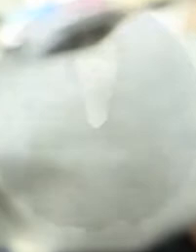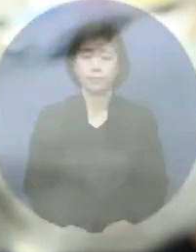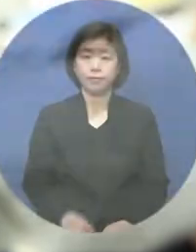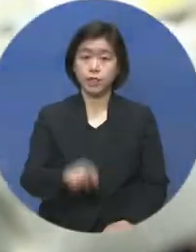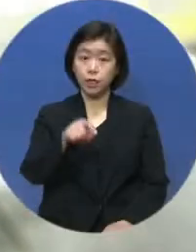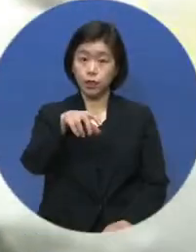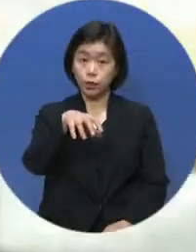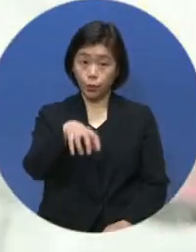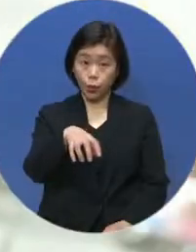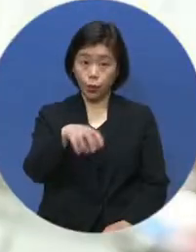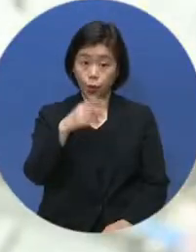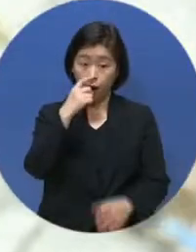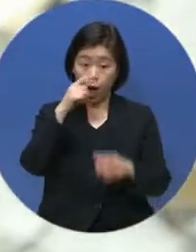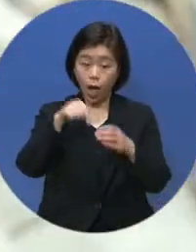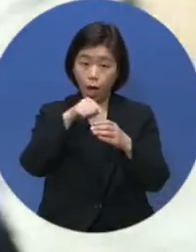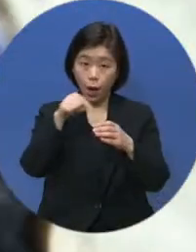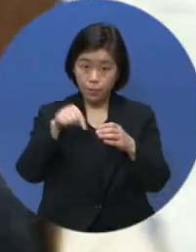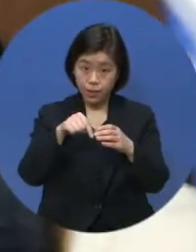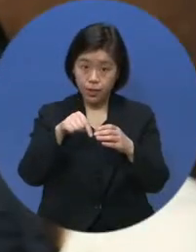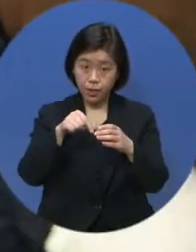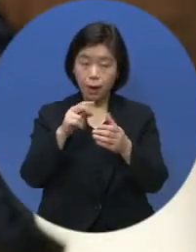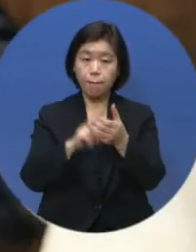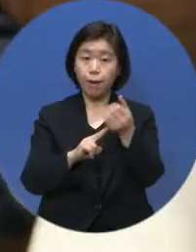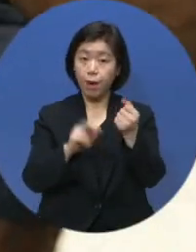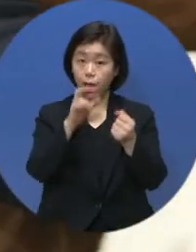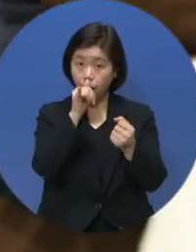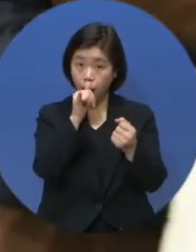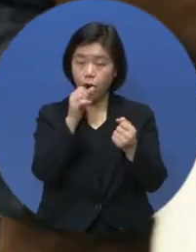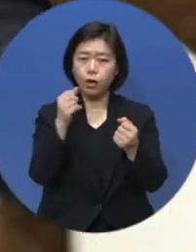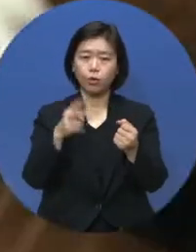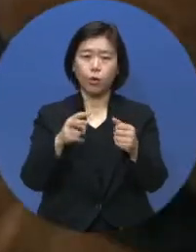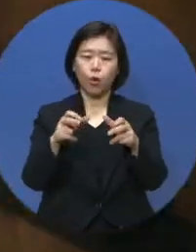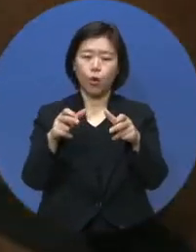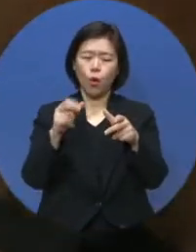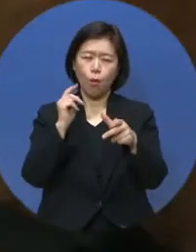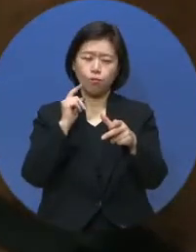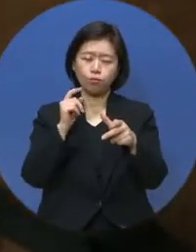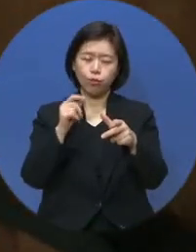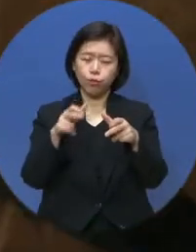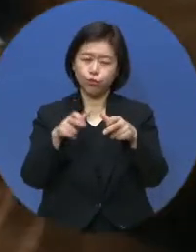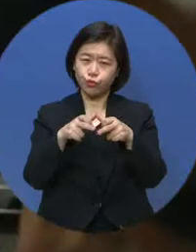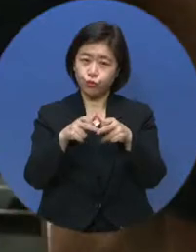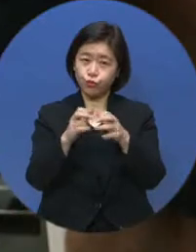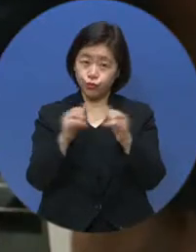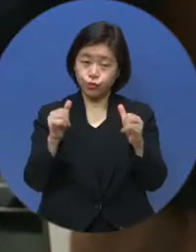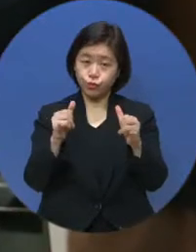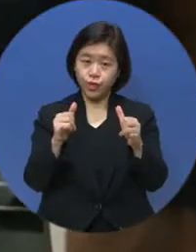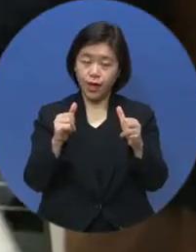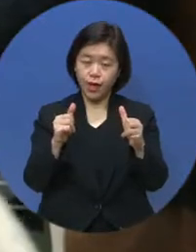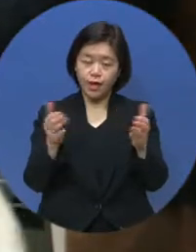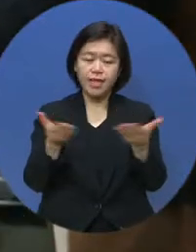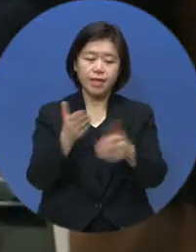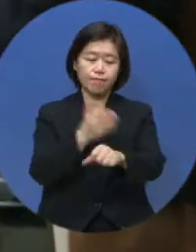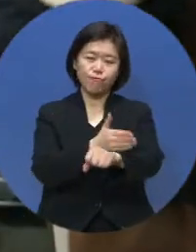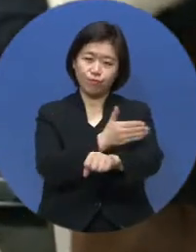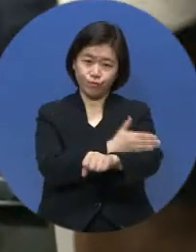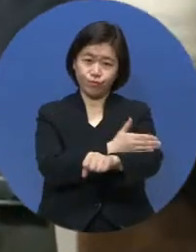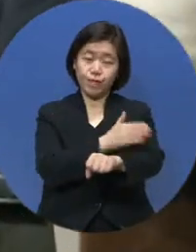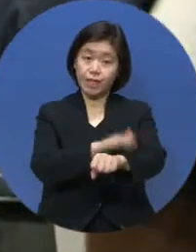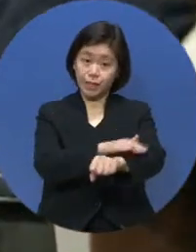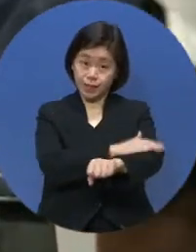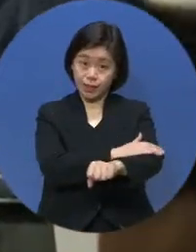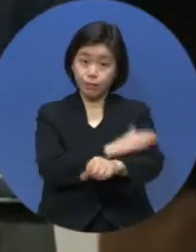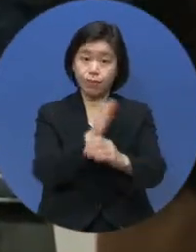이곳에서는 커피 판매와 더불어 중증장애인들의 직업훈련이 이루어지고 있는데요. 전문 바리스타인 희은